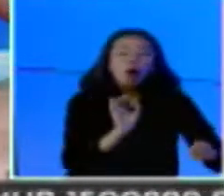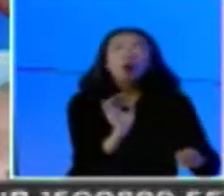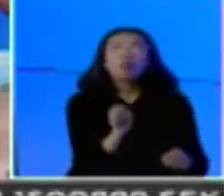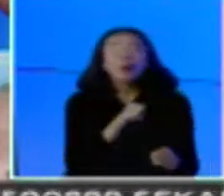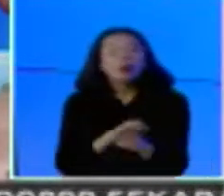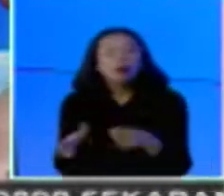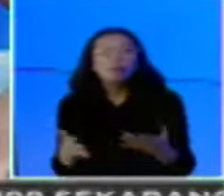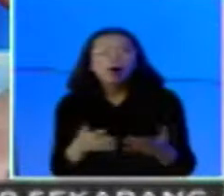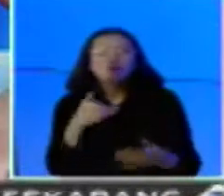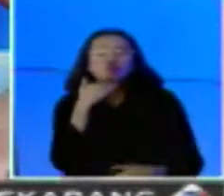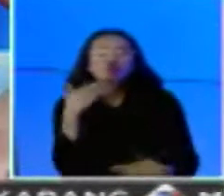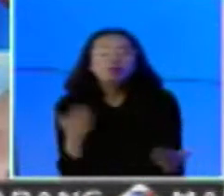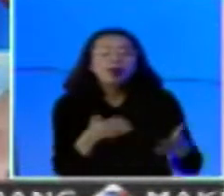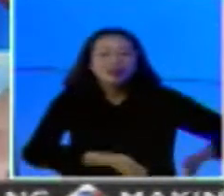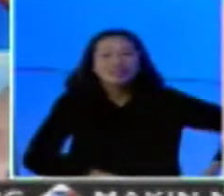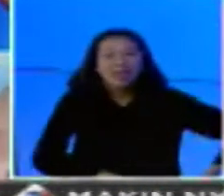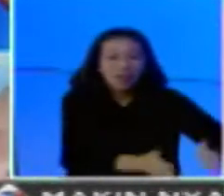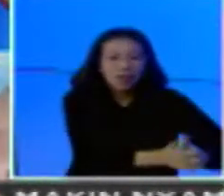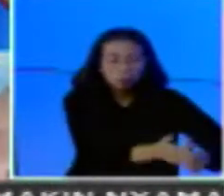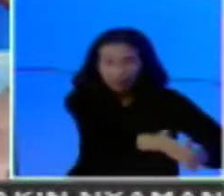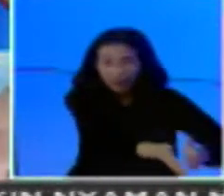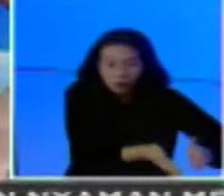pinggir jalan dan mengganggu laju kendaraan lainnya.